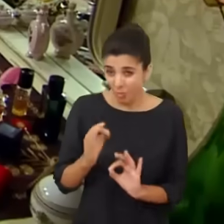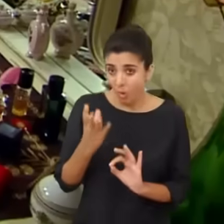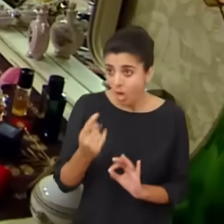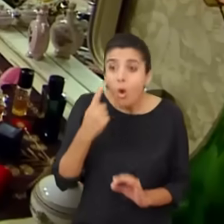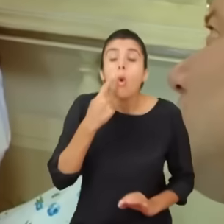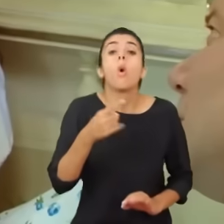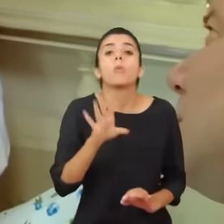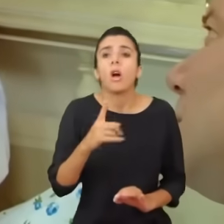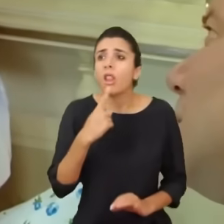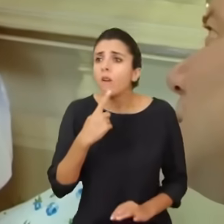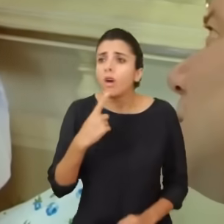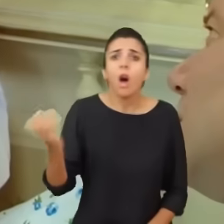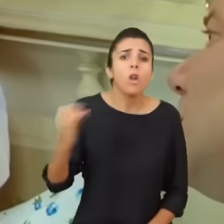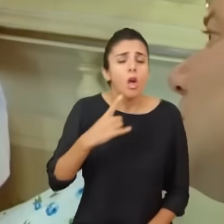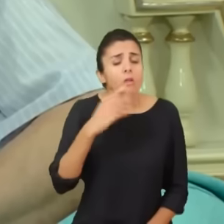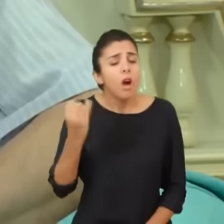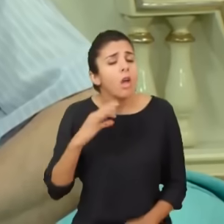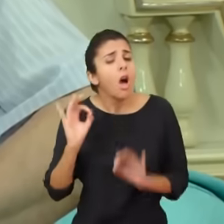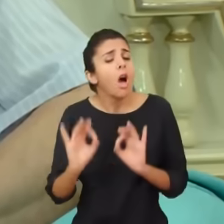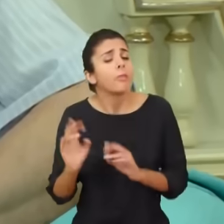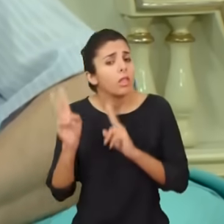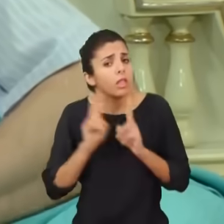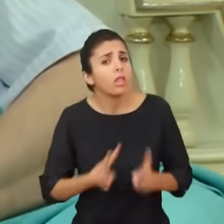görmüyor musun? Bana laf sokup duruyor annen.